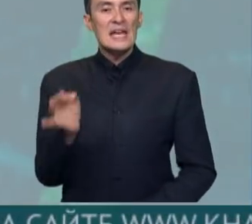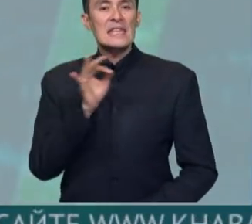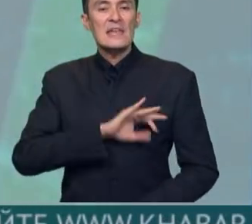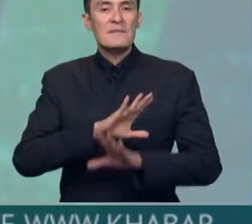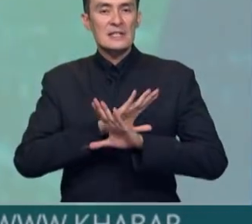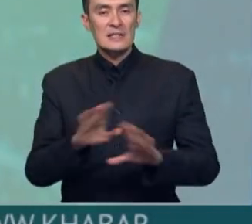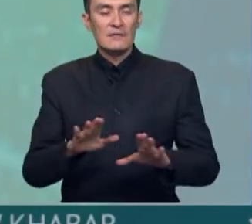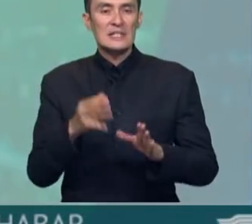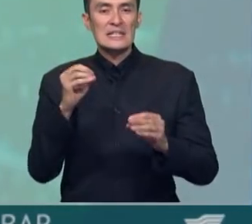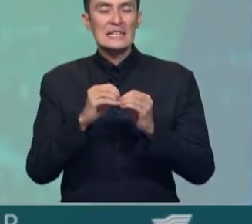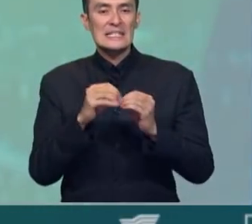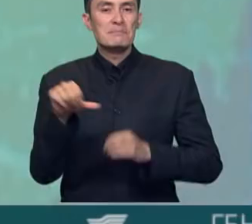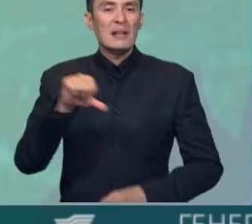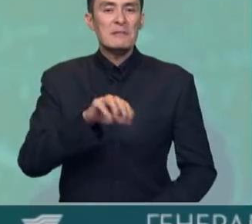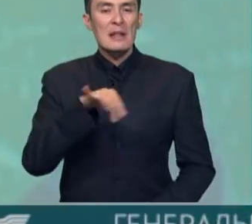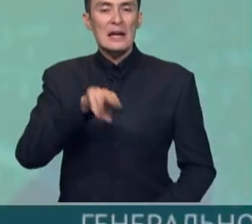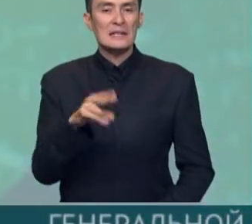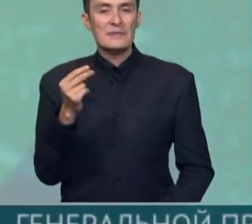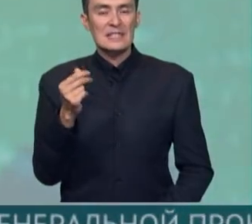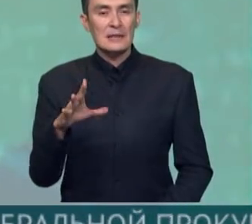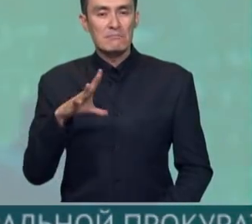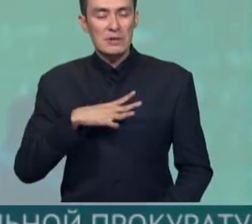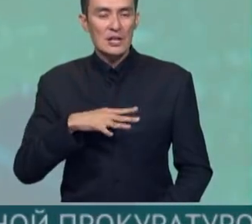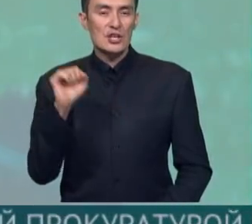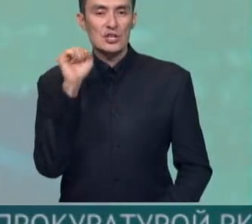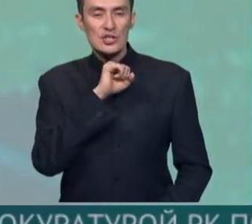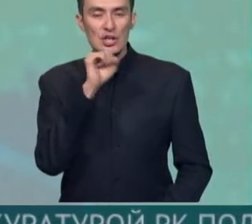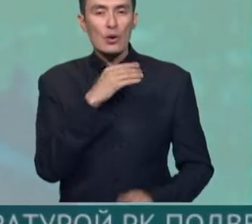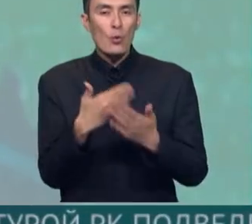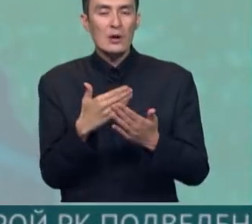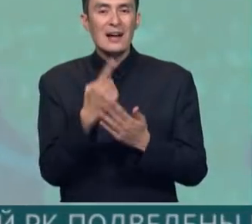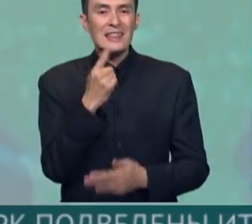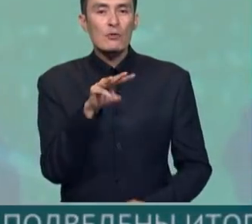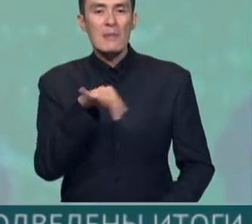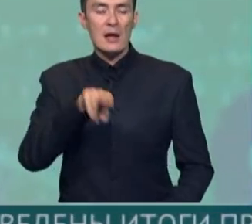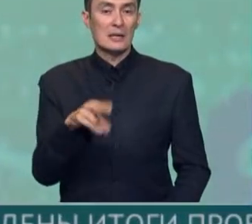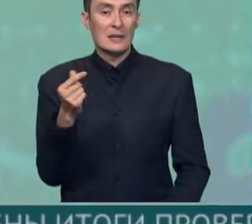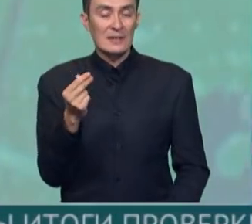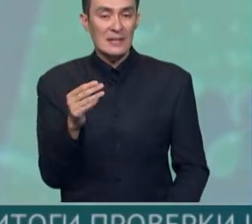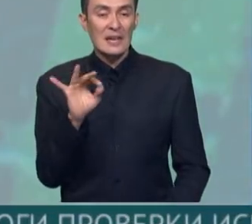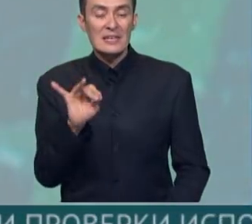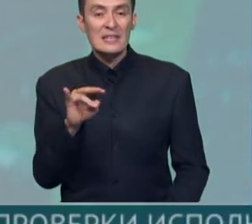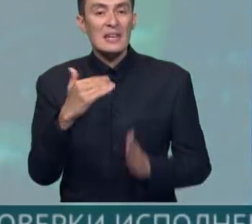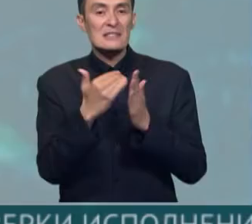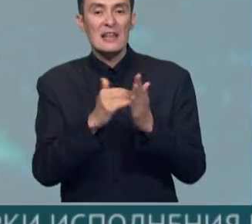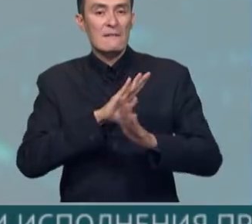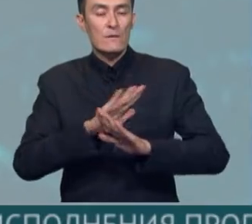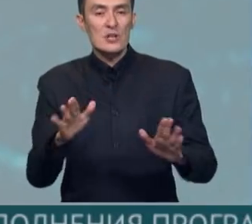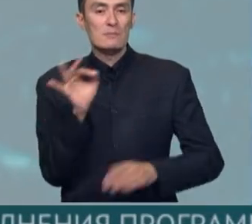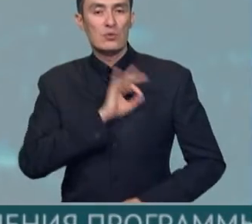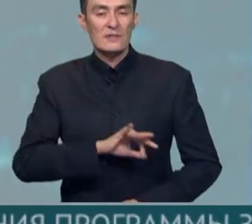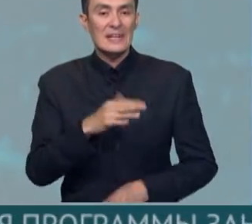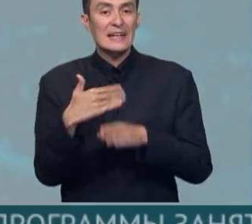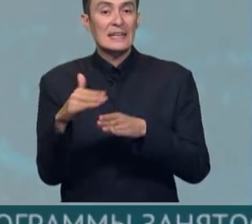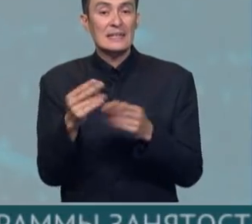Неэффективное использование 10,5 миллиардов тенге, хищение около 1 миллиарда и нецелевое